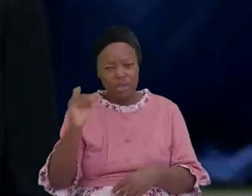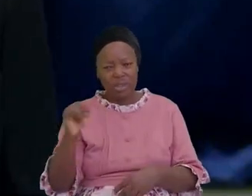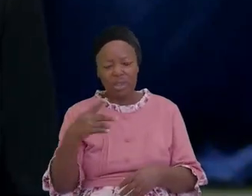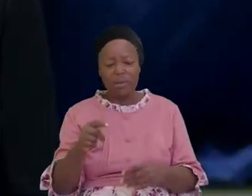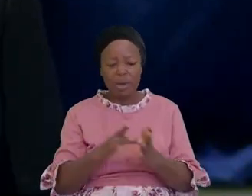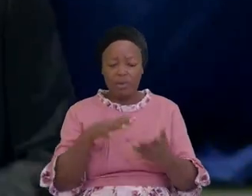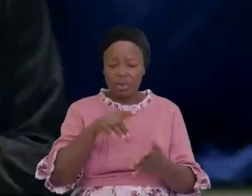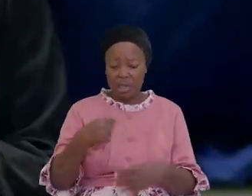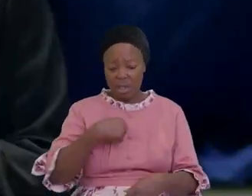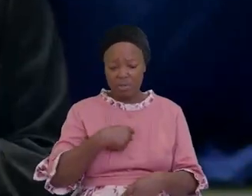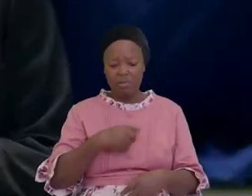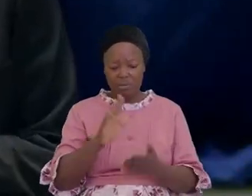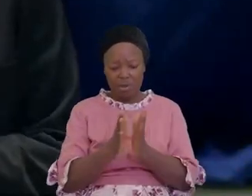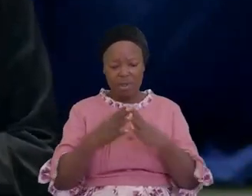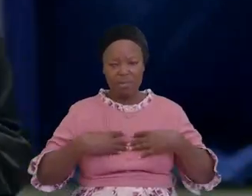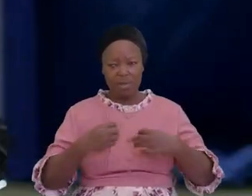j'étais guéri.